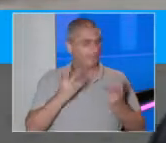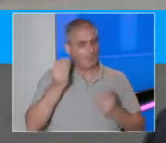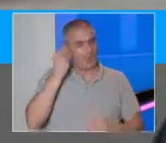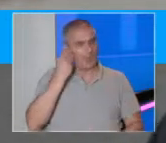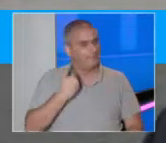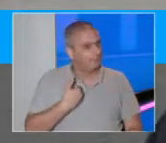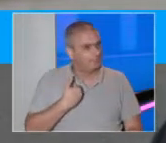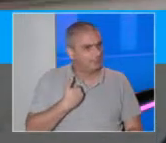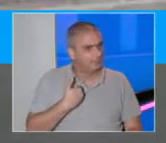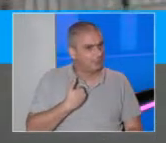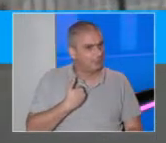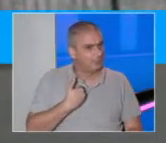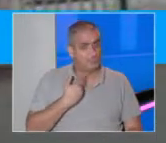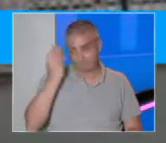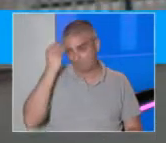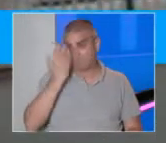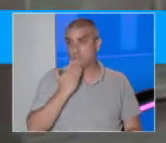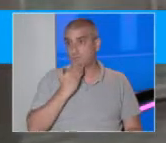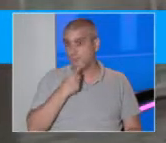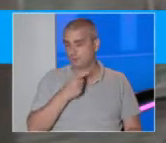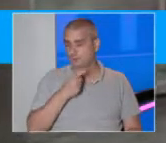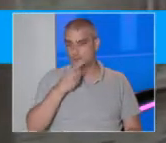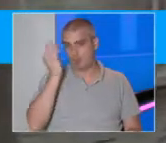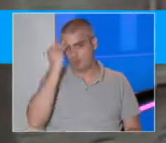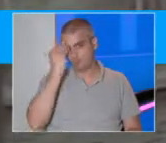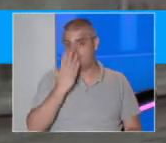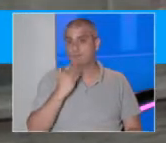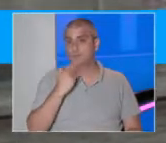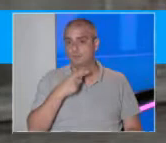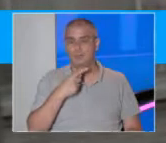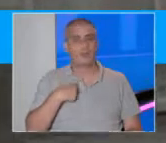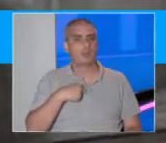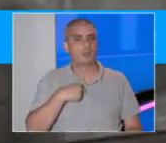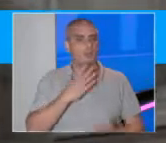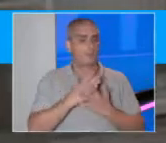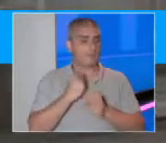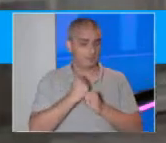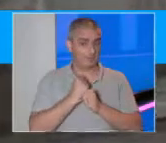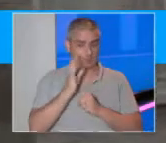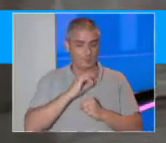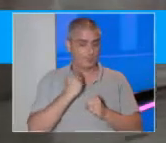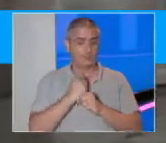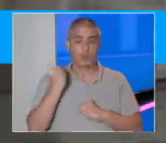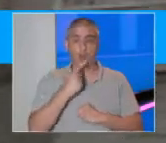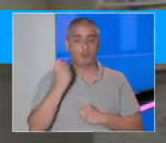לומדים מאיתנו? למדו מישראל, תראו, הם למדו מישראל, אנחנו קיימנו, מקיימים עדיין, כל שבוע